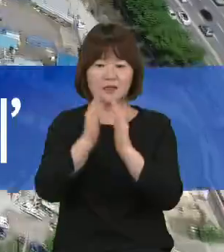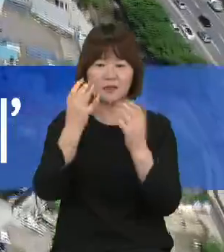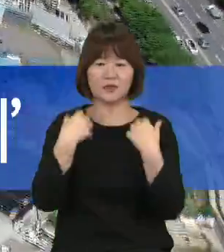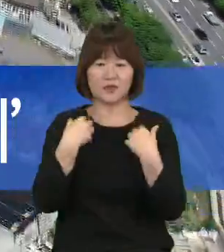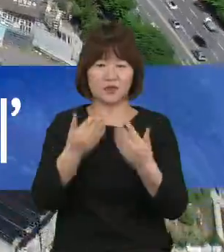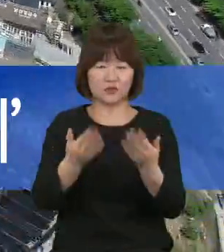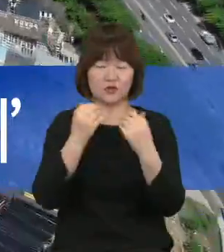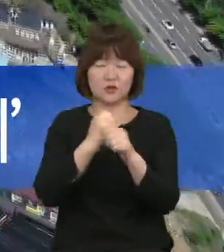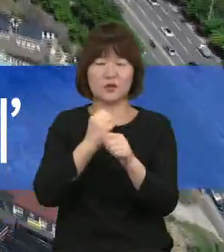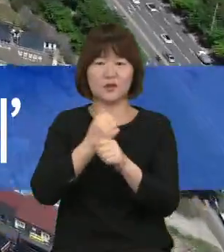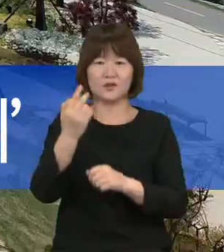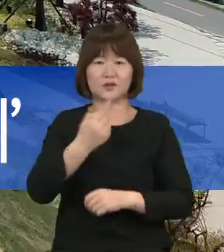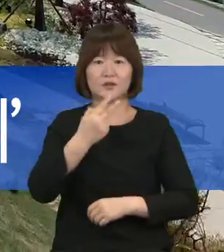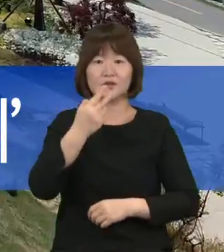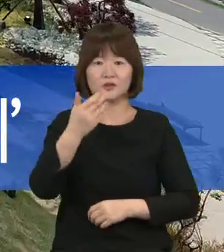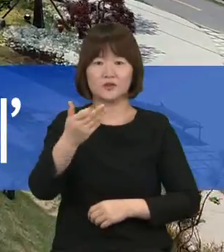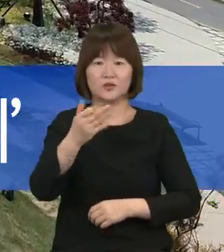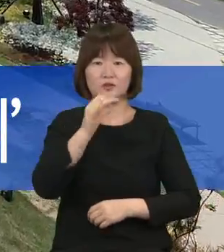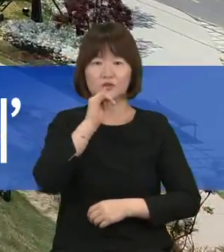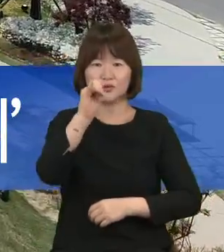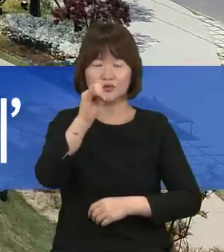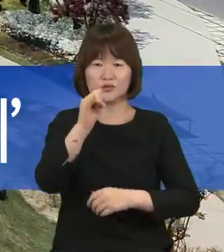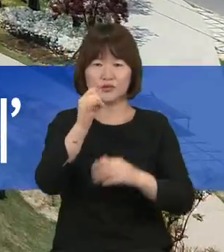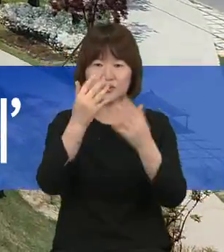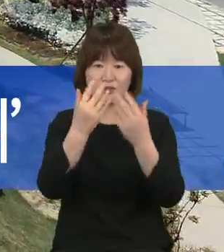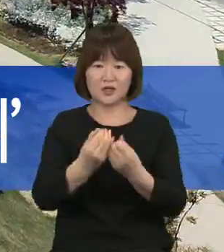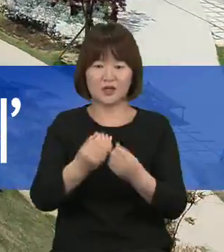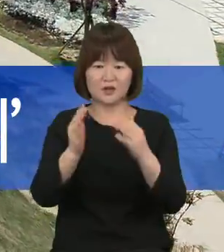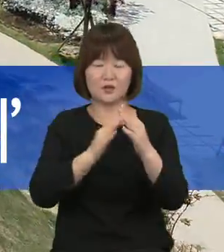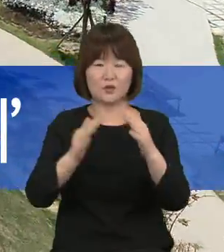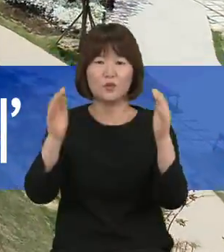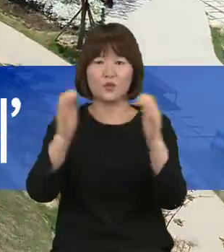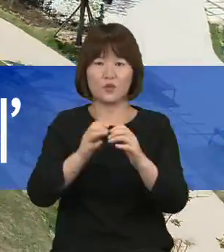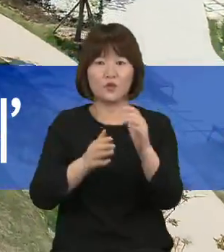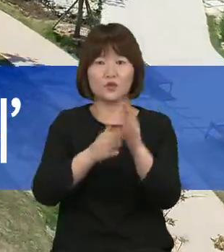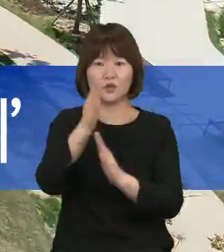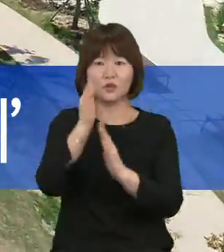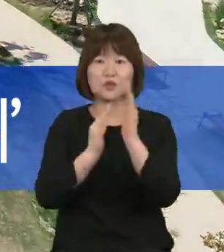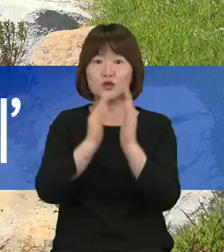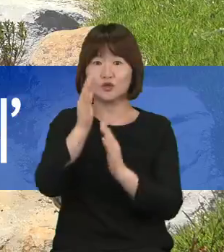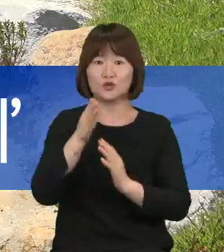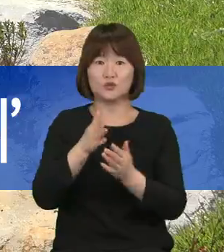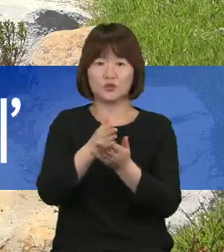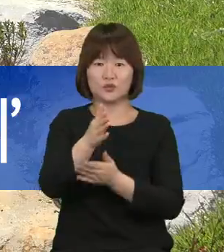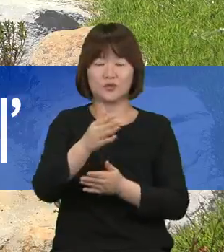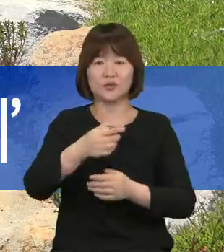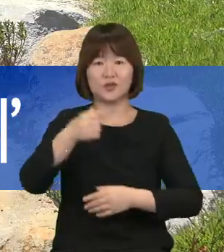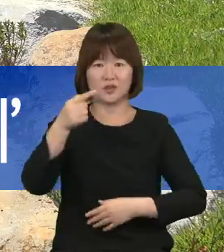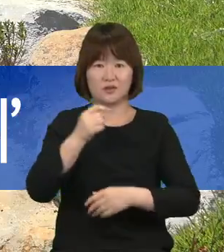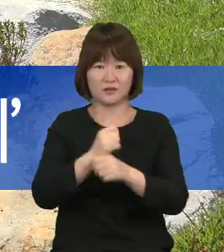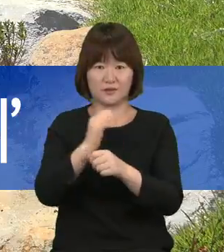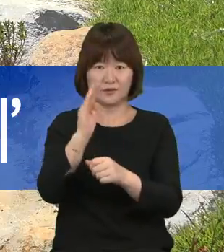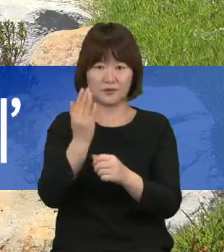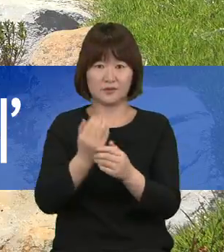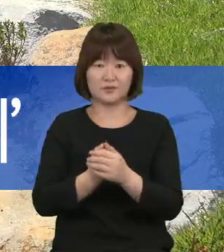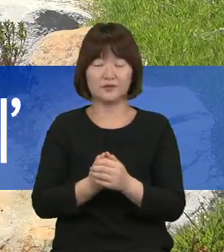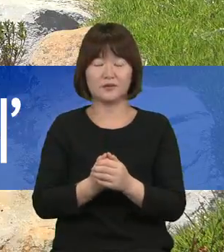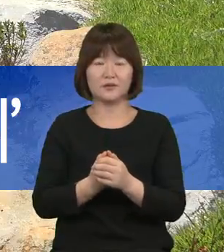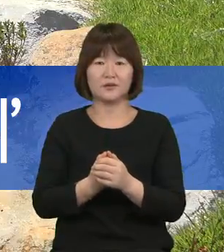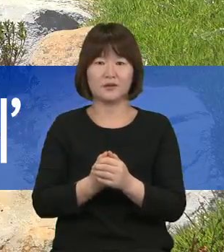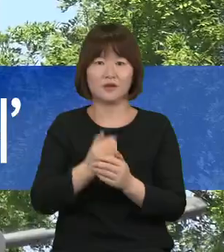포항시는 산림청이 주관한 2019년 녹색 도시 우수사례 공모에서 도시숲 부문 최우수를 수상하는 쾌거를